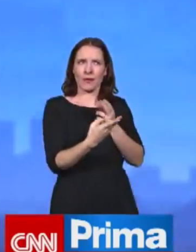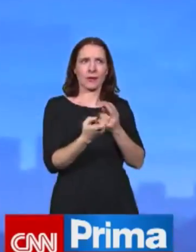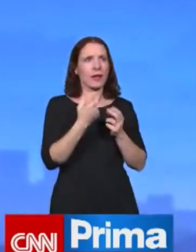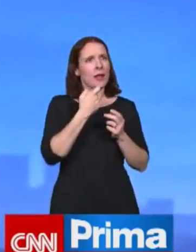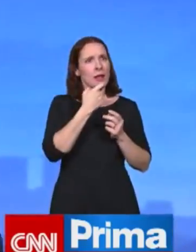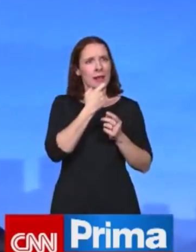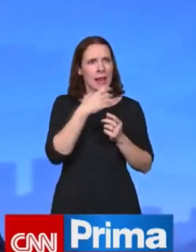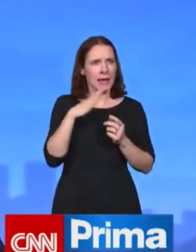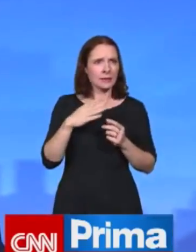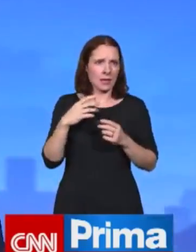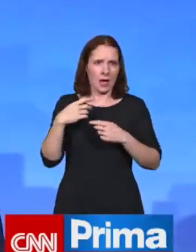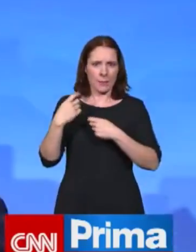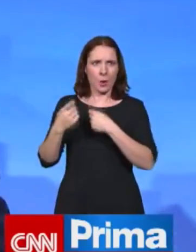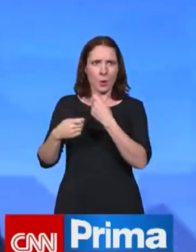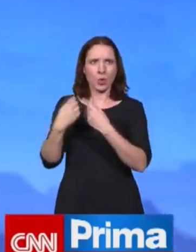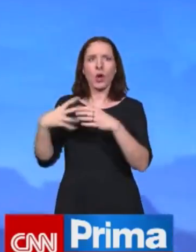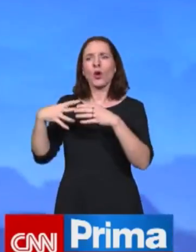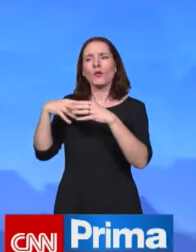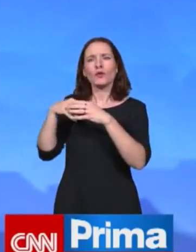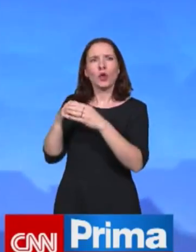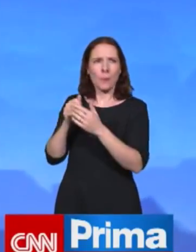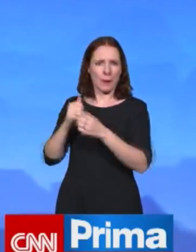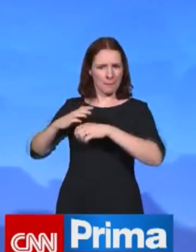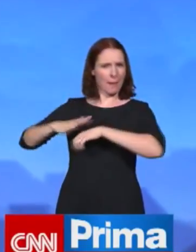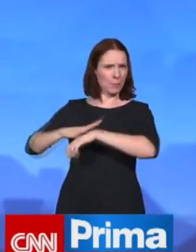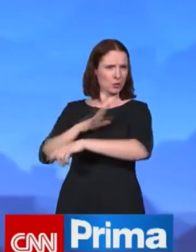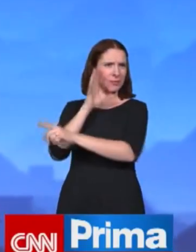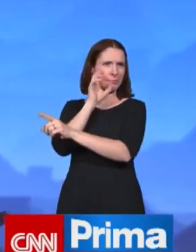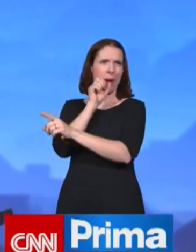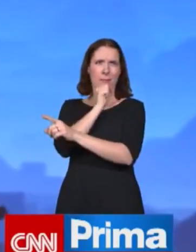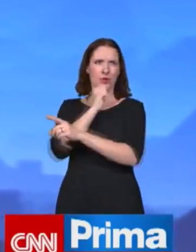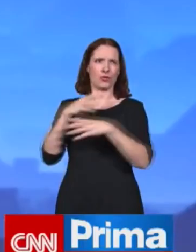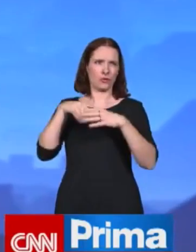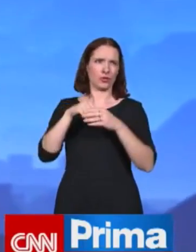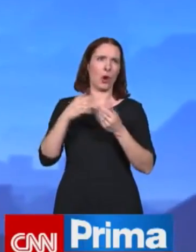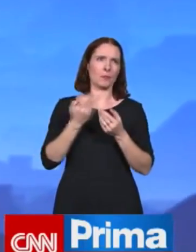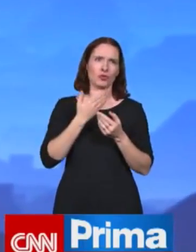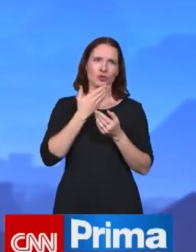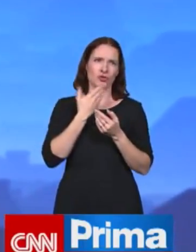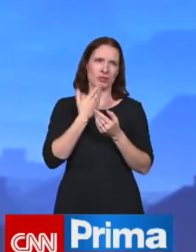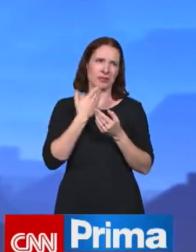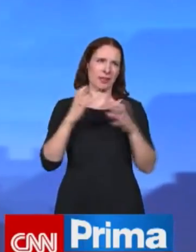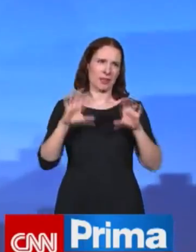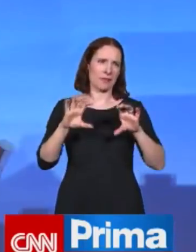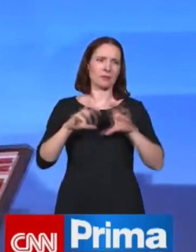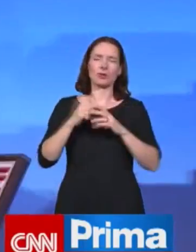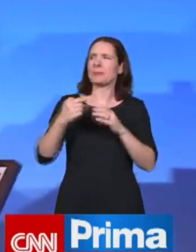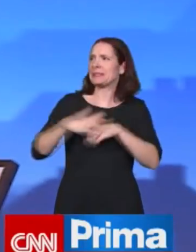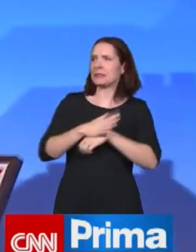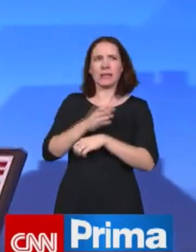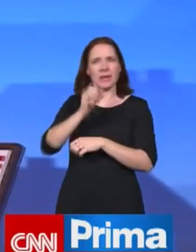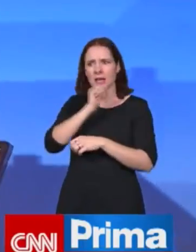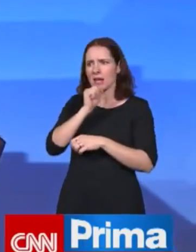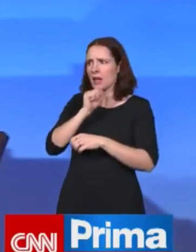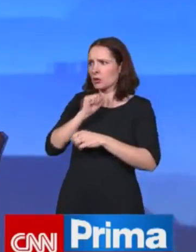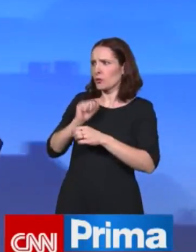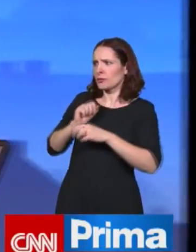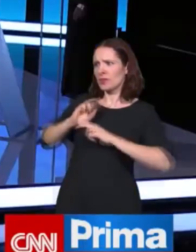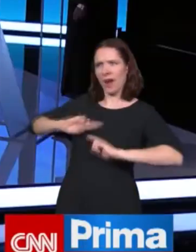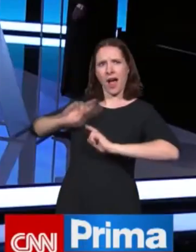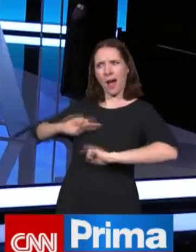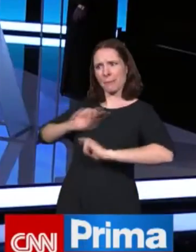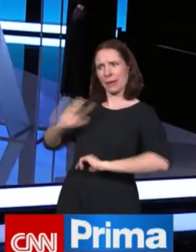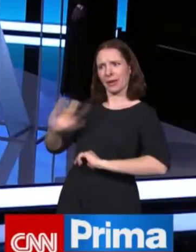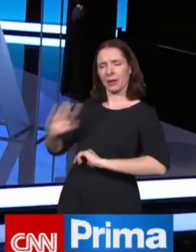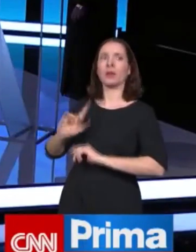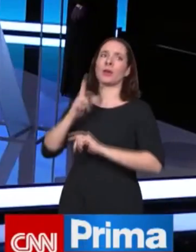dostal do úzkých, tak jako u zákeřného redaktora té konkurenční televize. A proto jsem mu připravil přesné znění článku